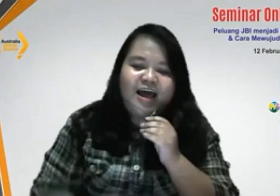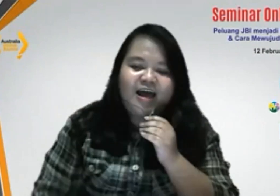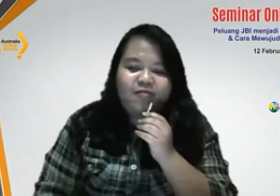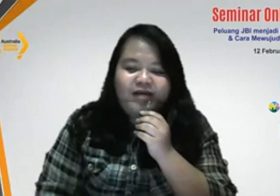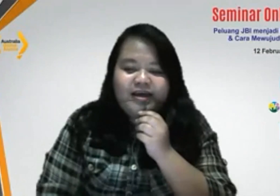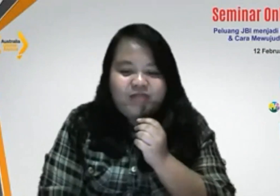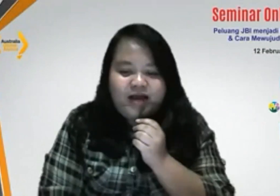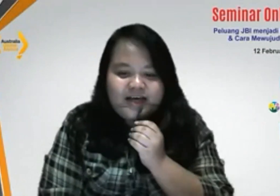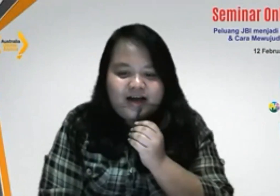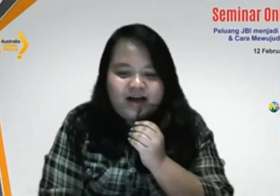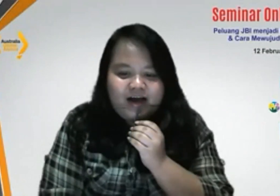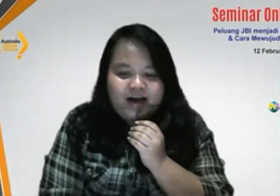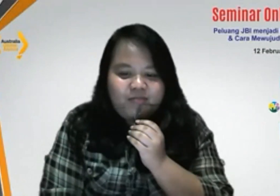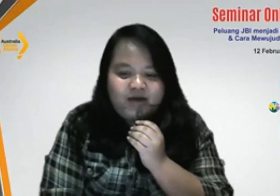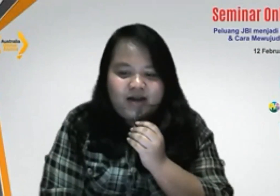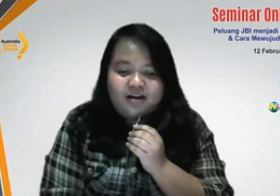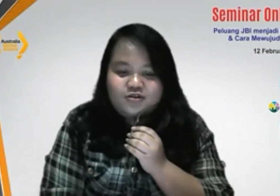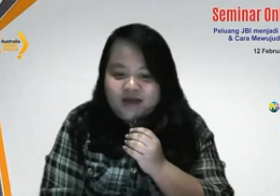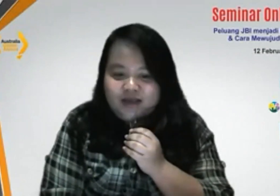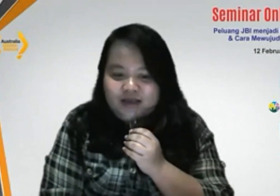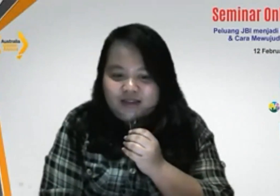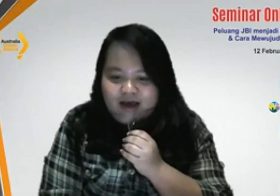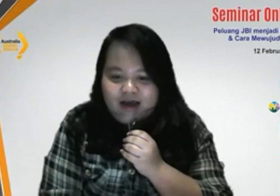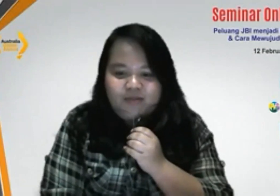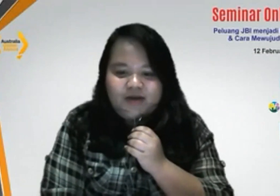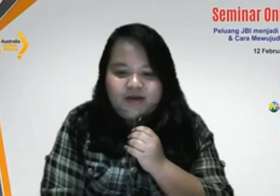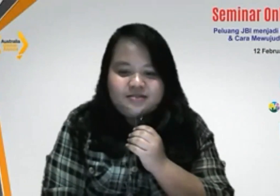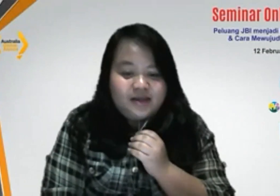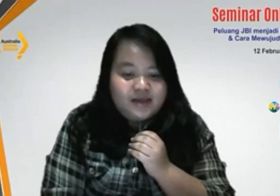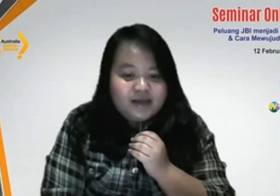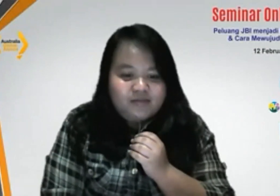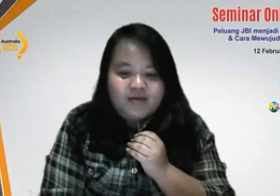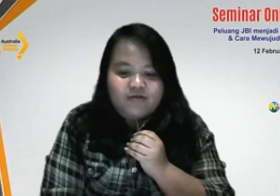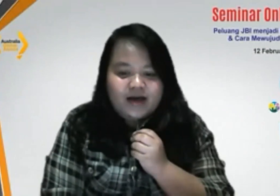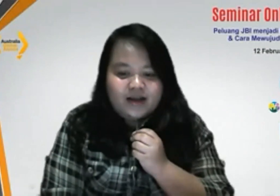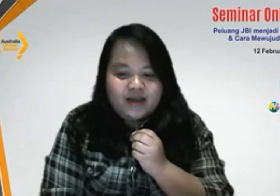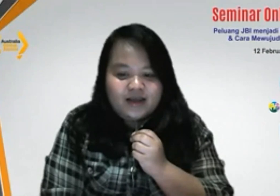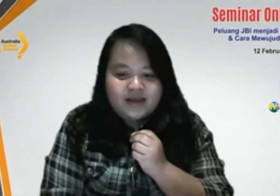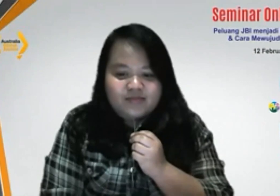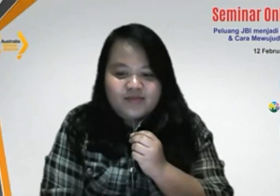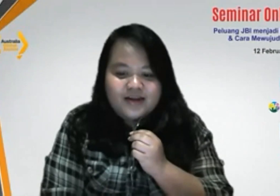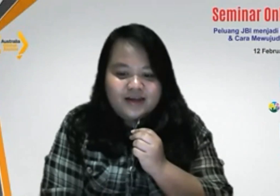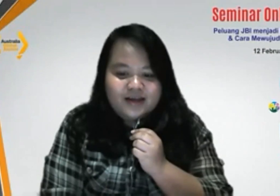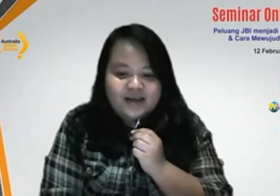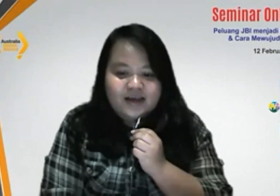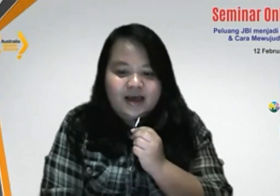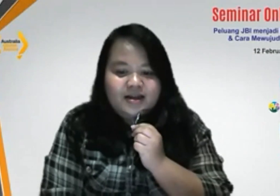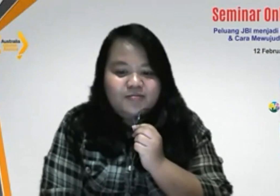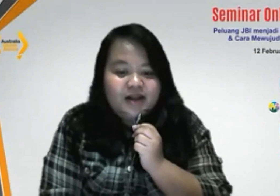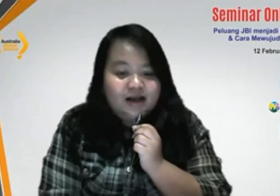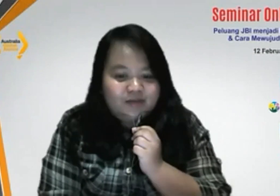Please terima kasih Kak Kakak para narasumber kita Bapak Ismail bapak Farid tepat Hadi